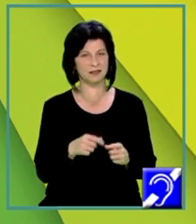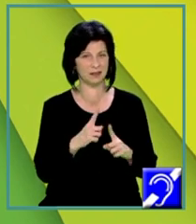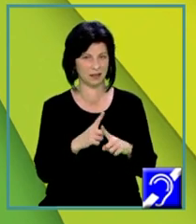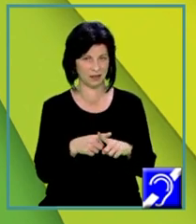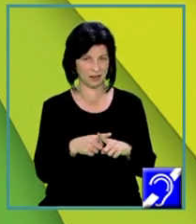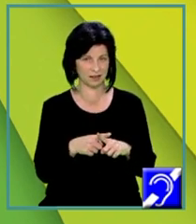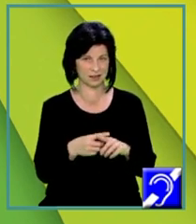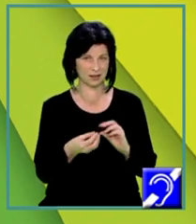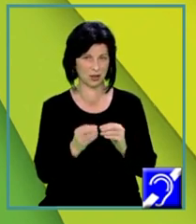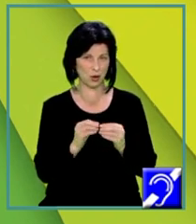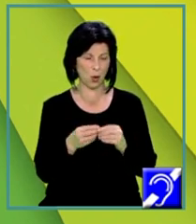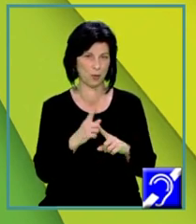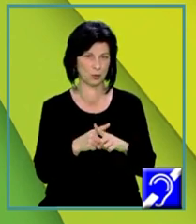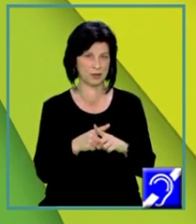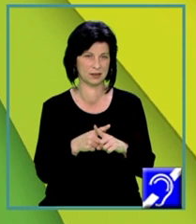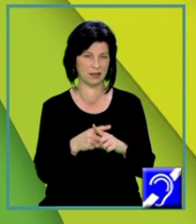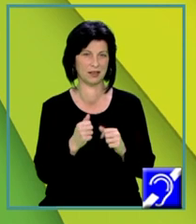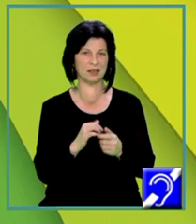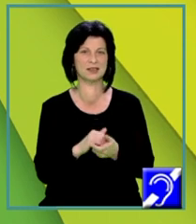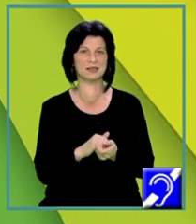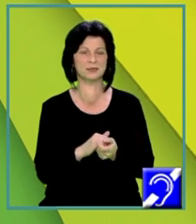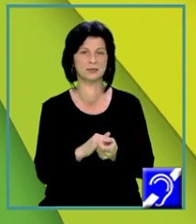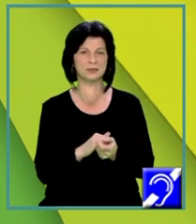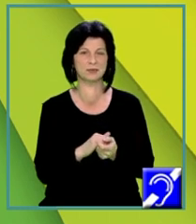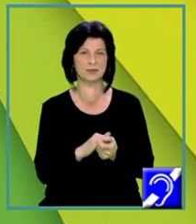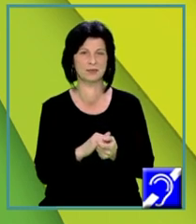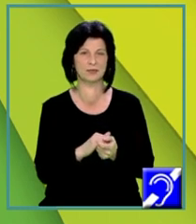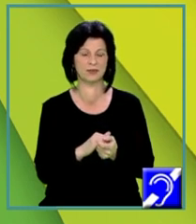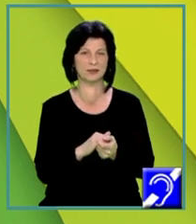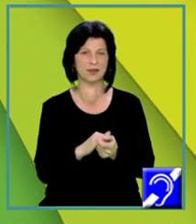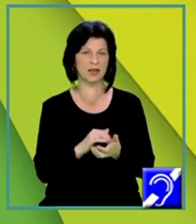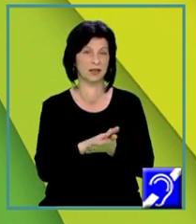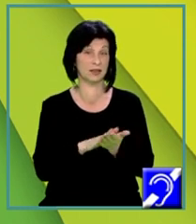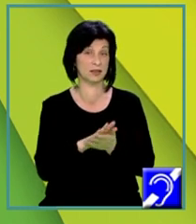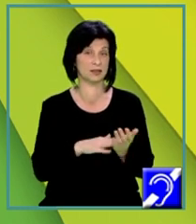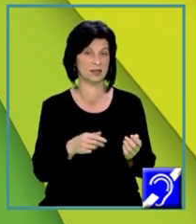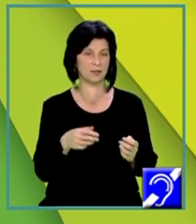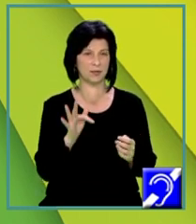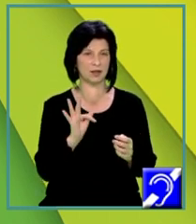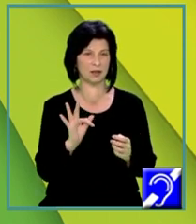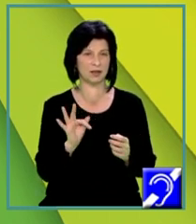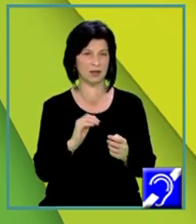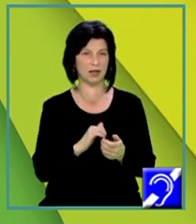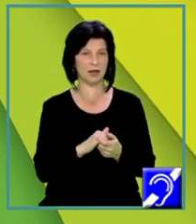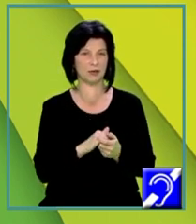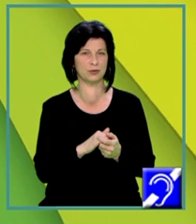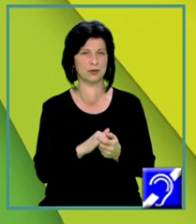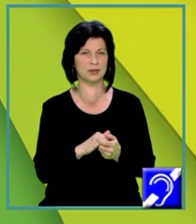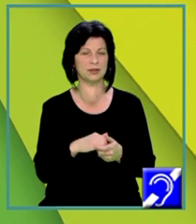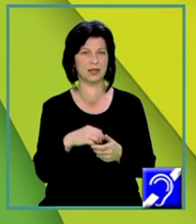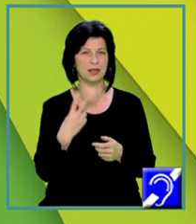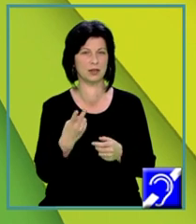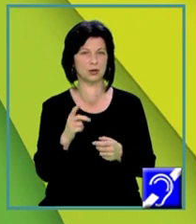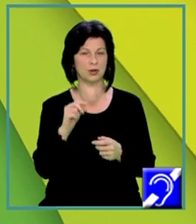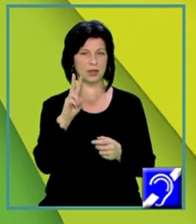x valorează doi la 2009 în plus trei înseamnă că e f d x compusă CDI 2009 egal cu F